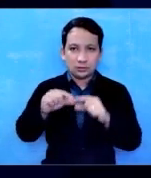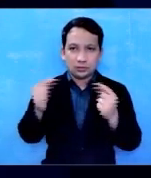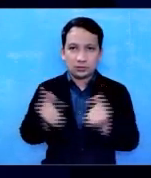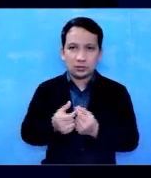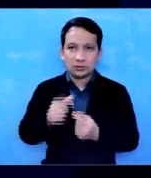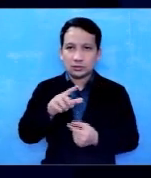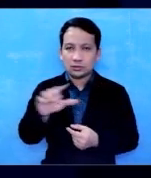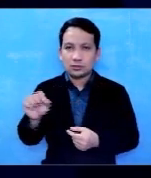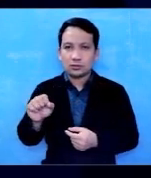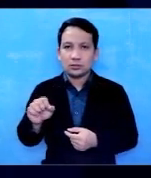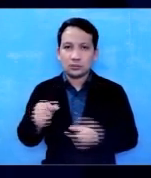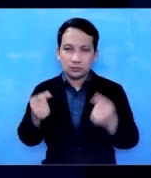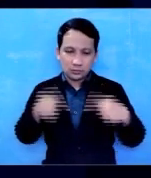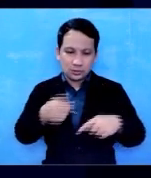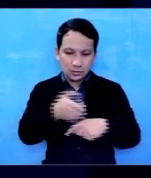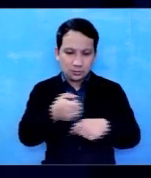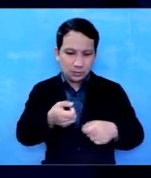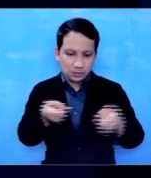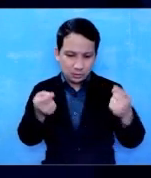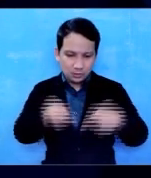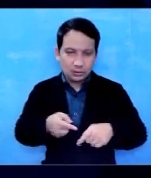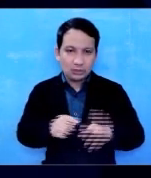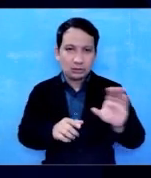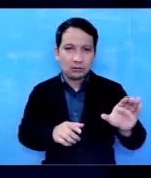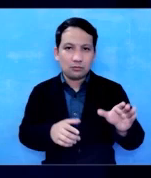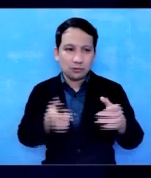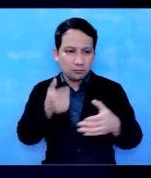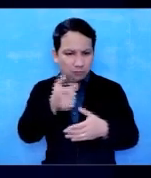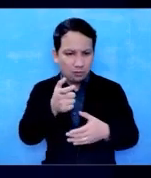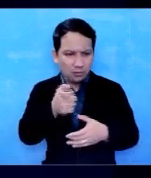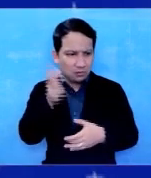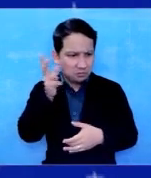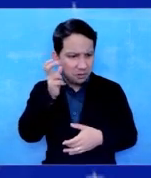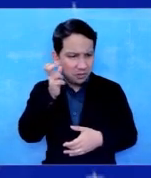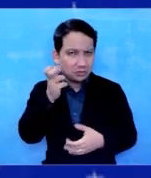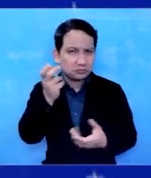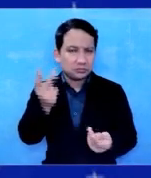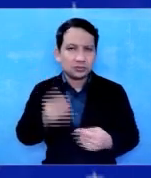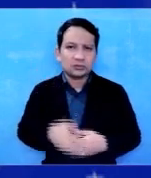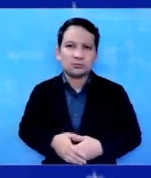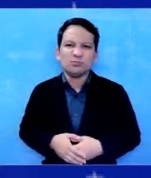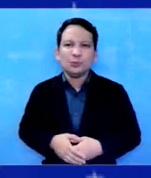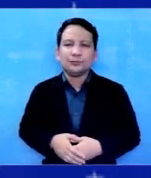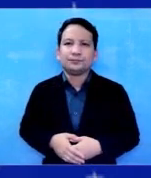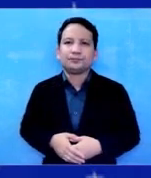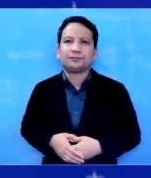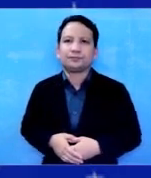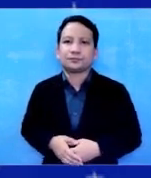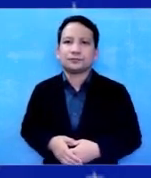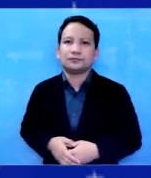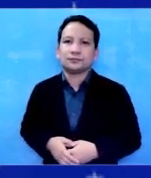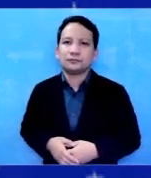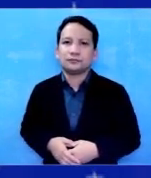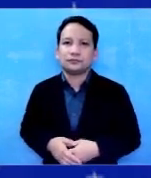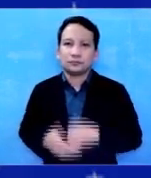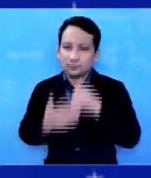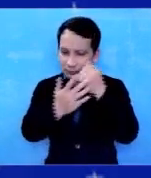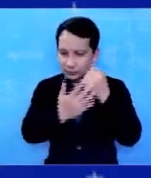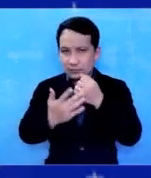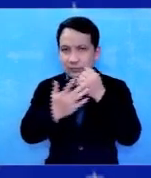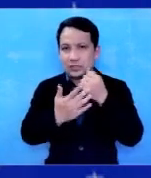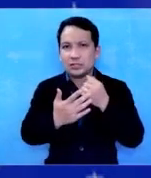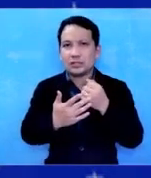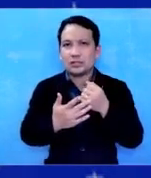na may hostage taking pang nangyari at may mga putok din daw ng baril. It was really traumatic.